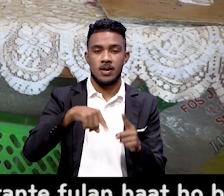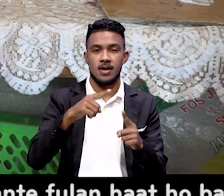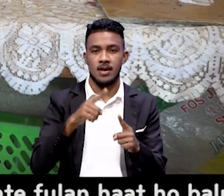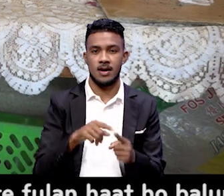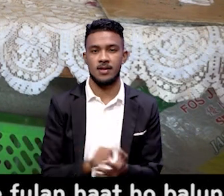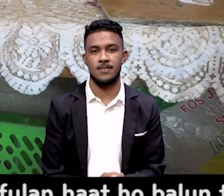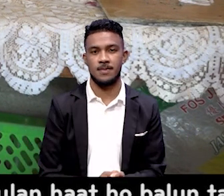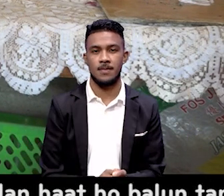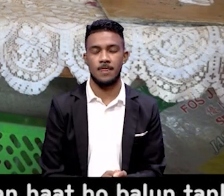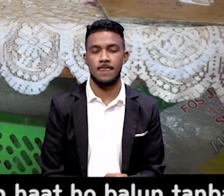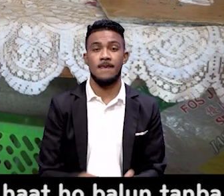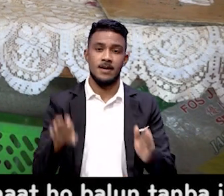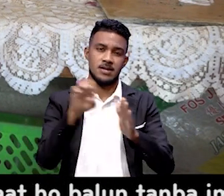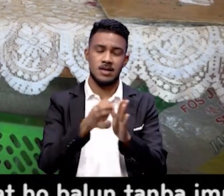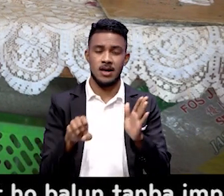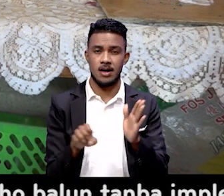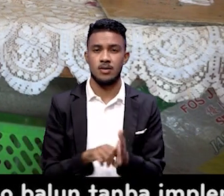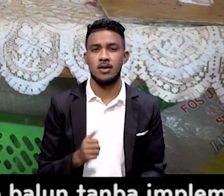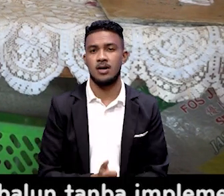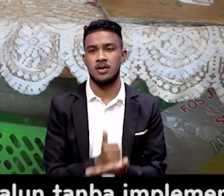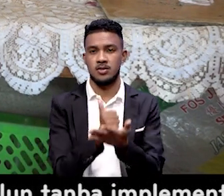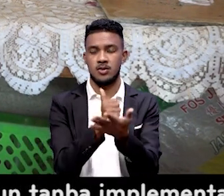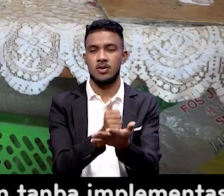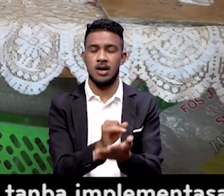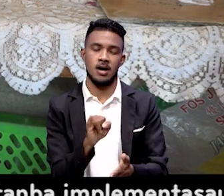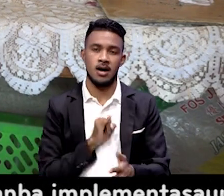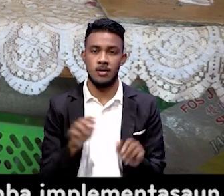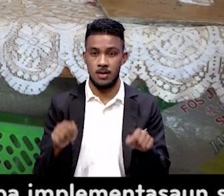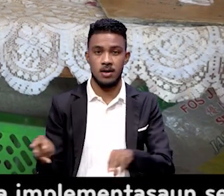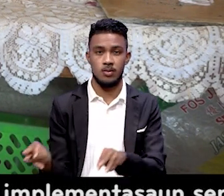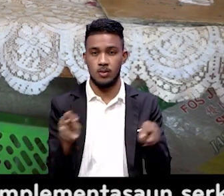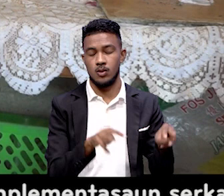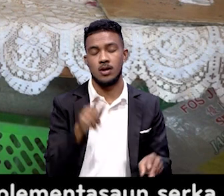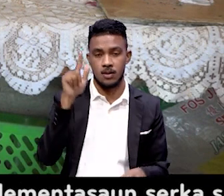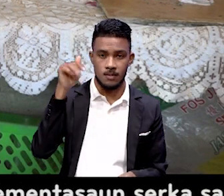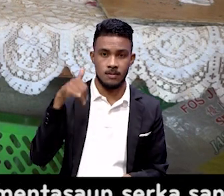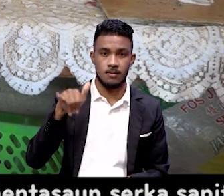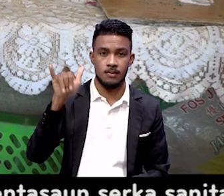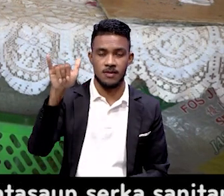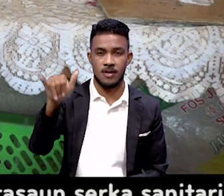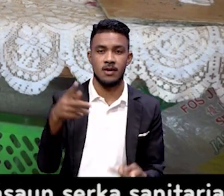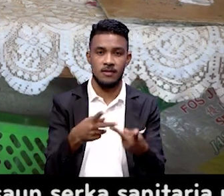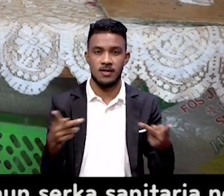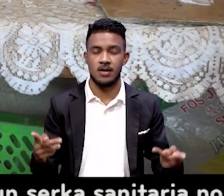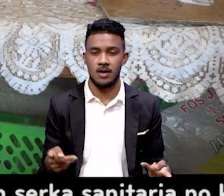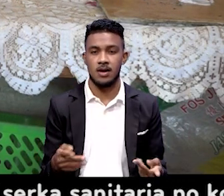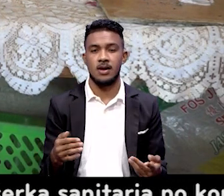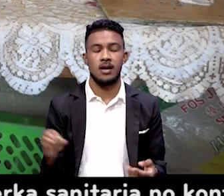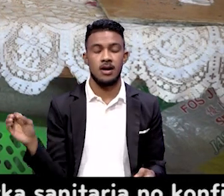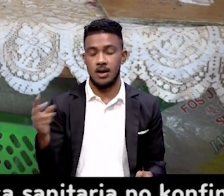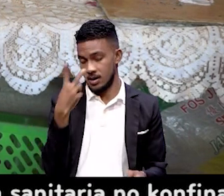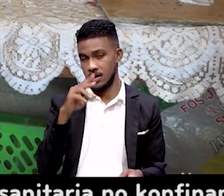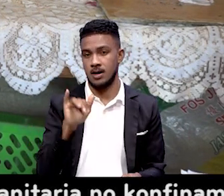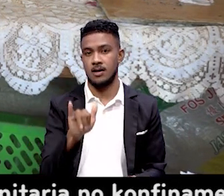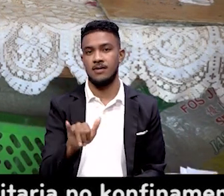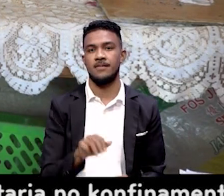Kumpar median, istaru tamatan mai kan umuda bakara, istaru serak tamatan mai ni si sementara hela.